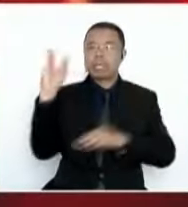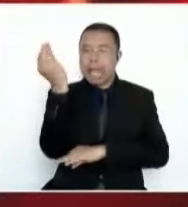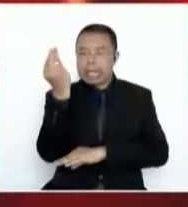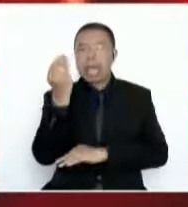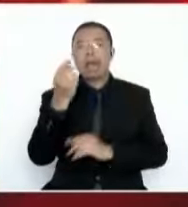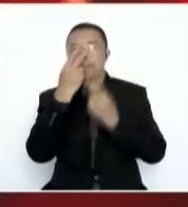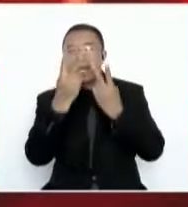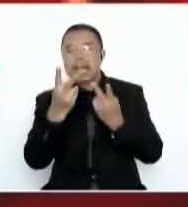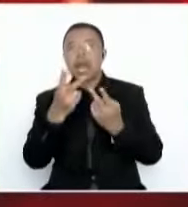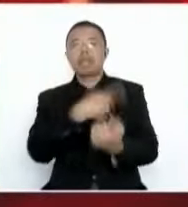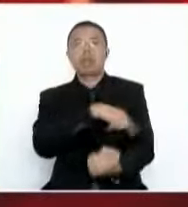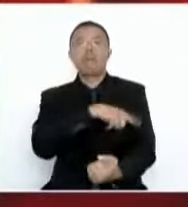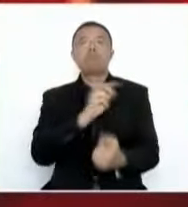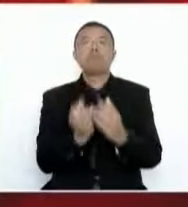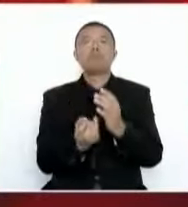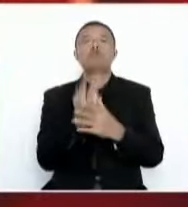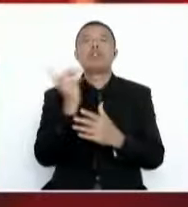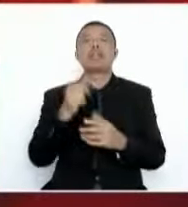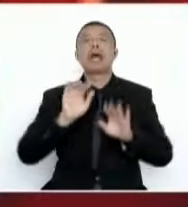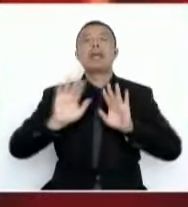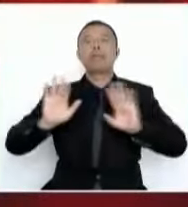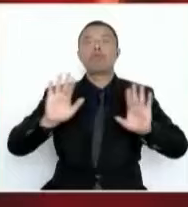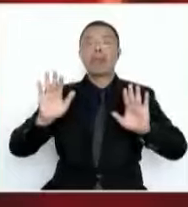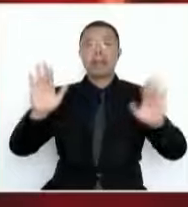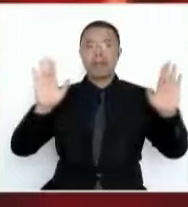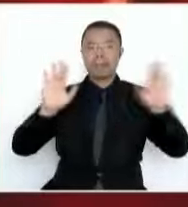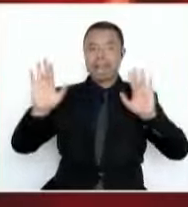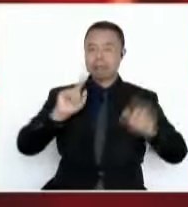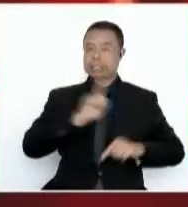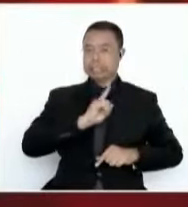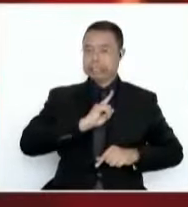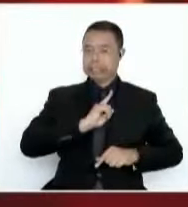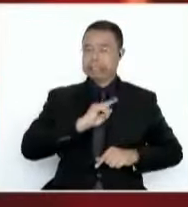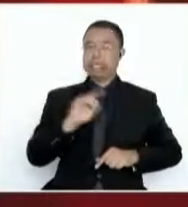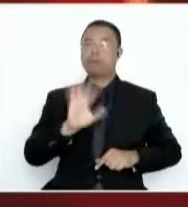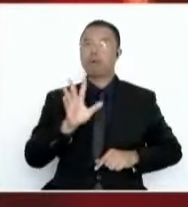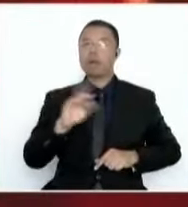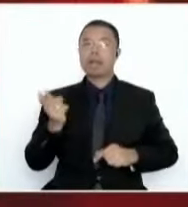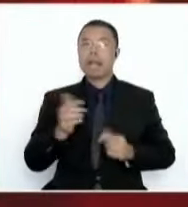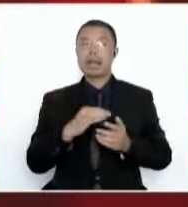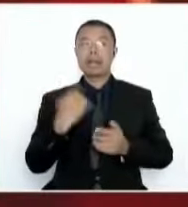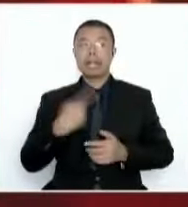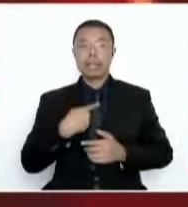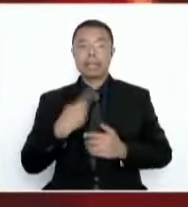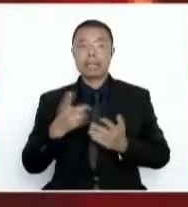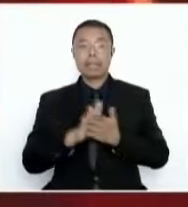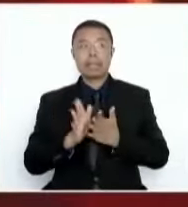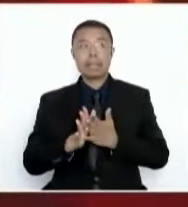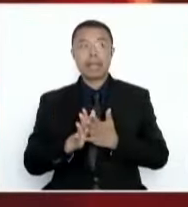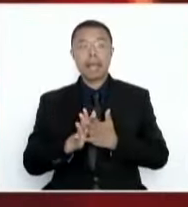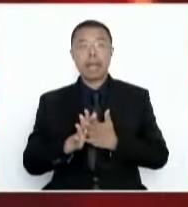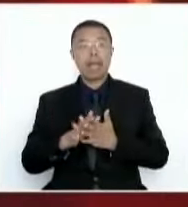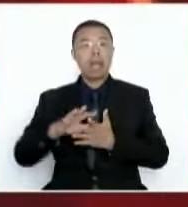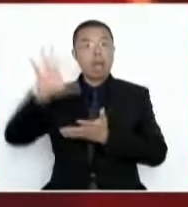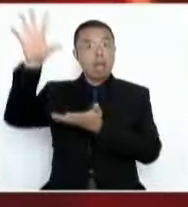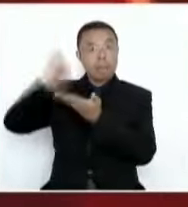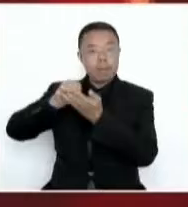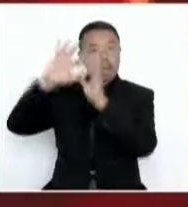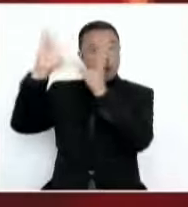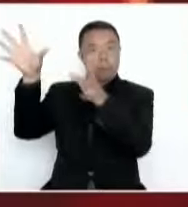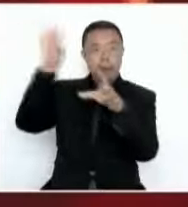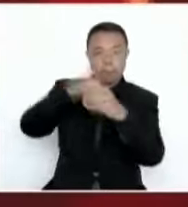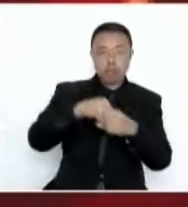dari budaya Betawi itu sendiri jadi kita bukan S globally locally Tetapi bagaimana